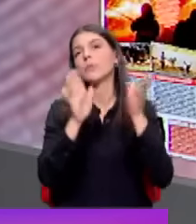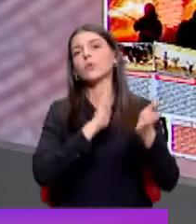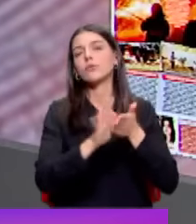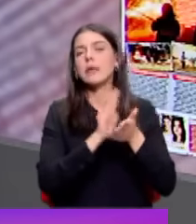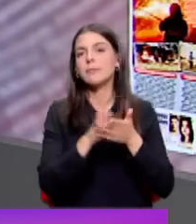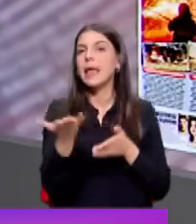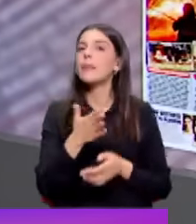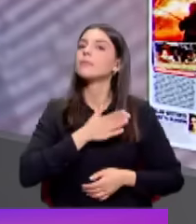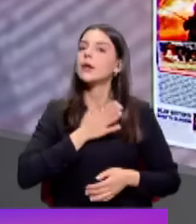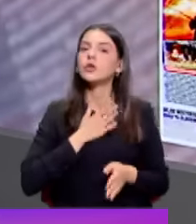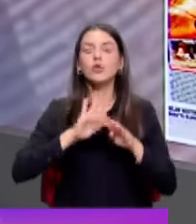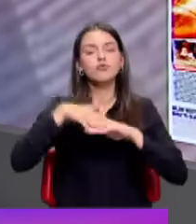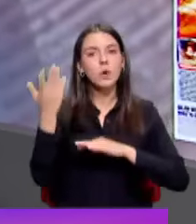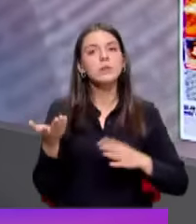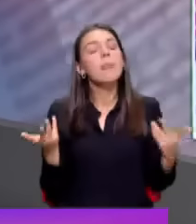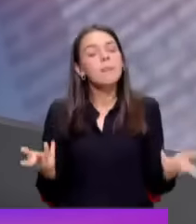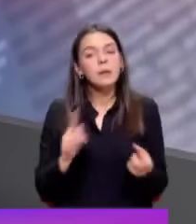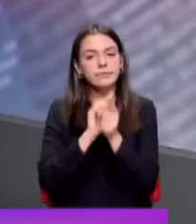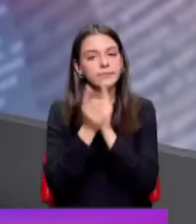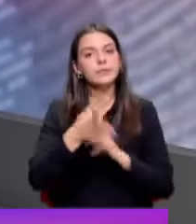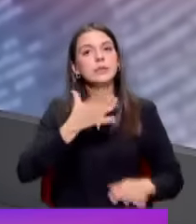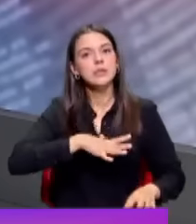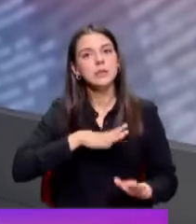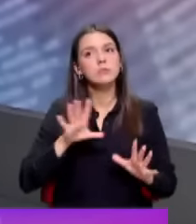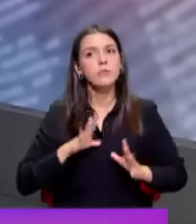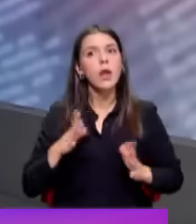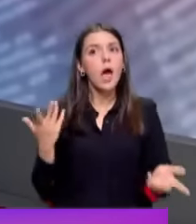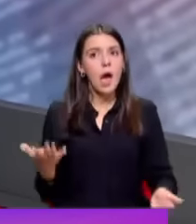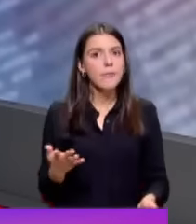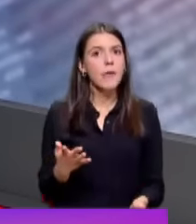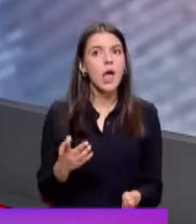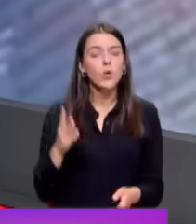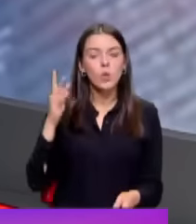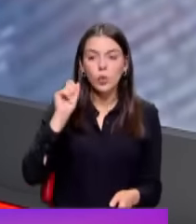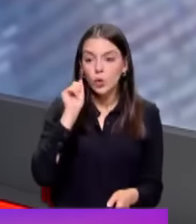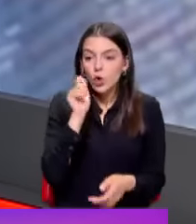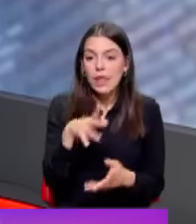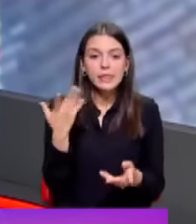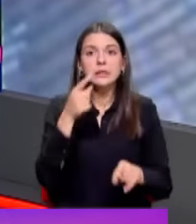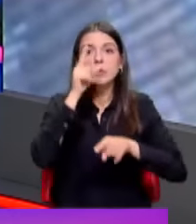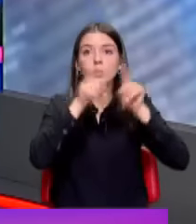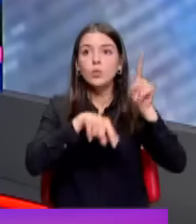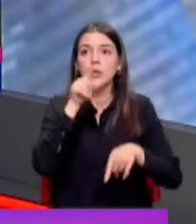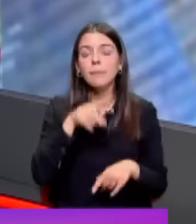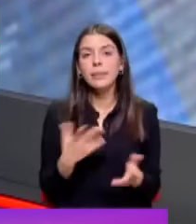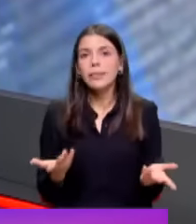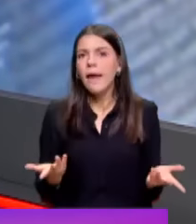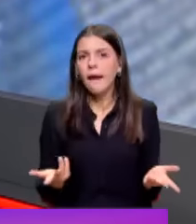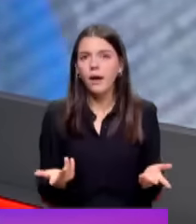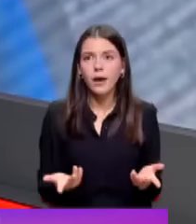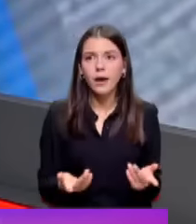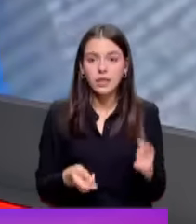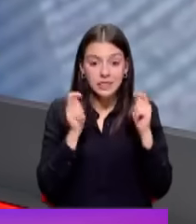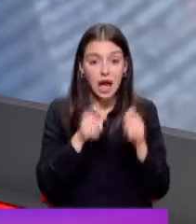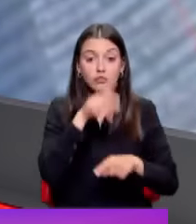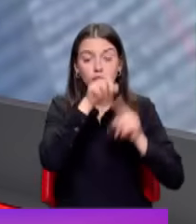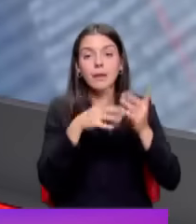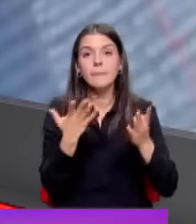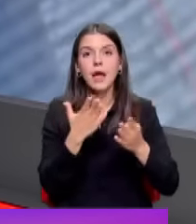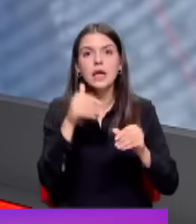en başta. Sonrasında tabii ki pek çok isteğimiz var. Ama ülkemizin asıl gündemi ne? Yani seçmenin